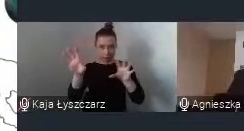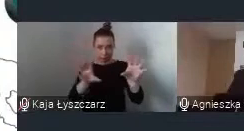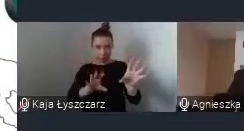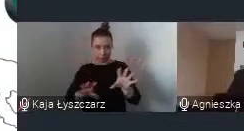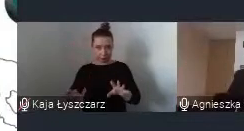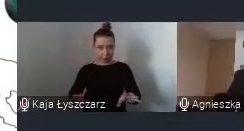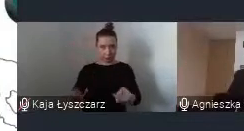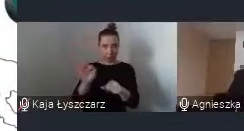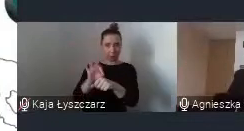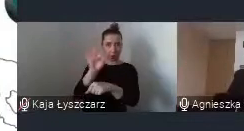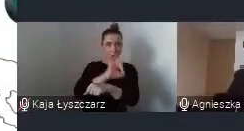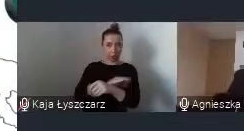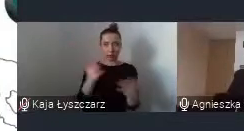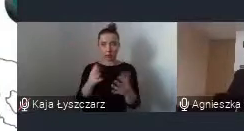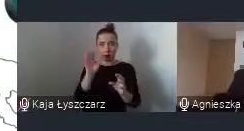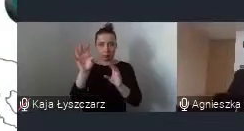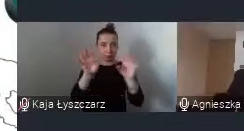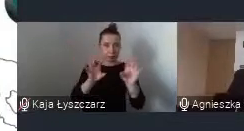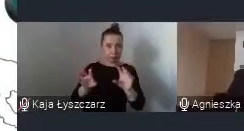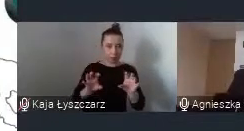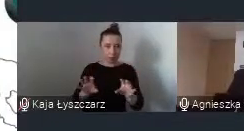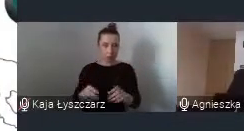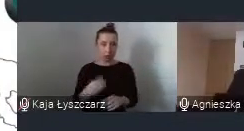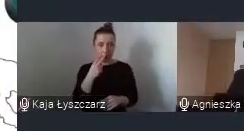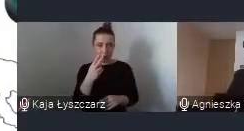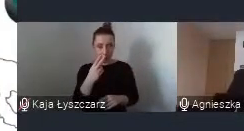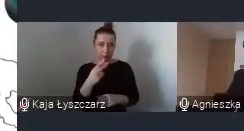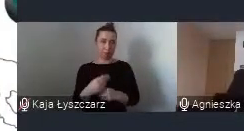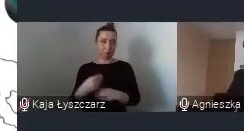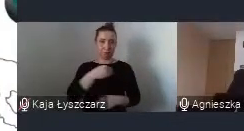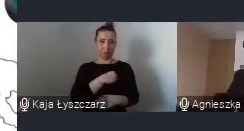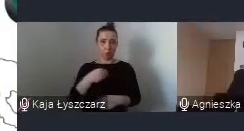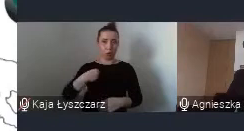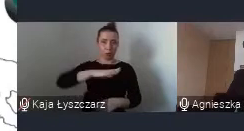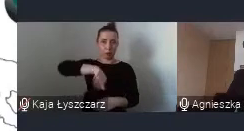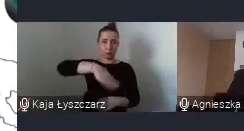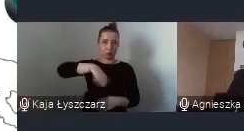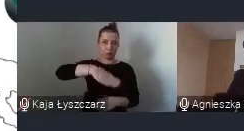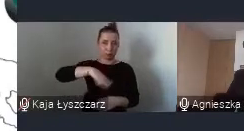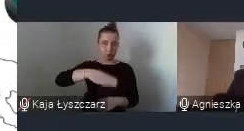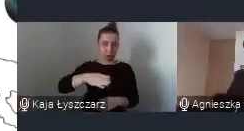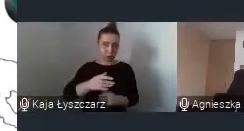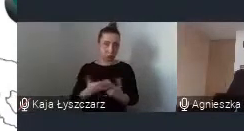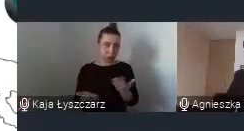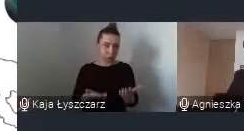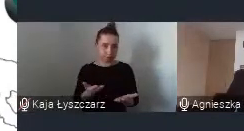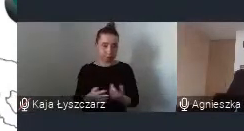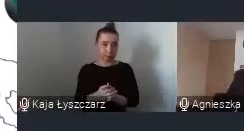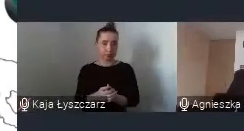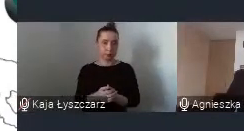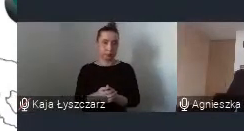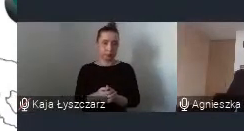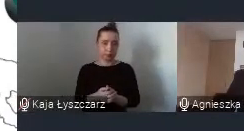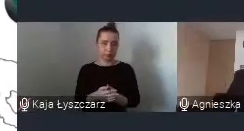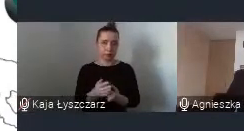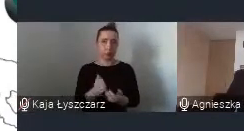projekty. Jak Państwo widzą, niestety Polska jest tutaj taką białą plamą na tej mapie, chociaż tak jak